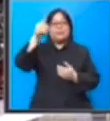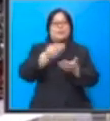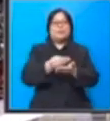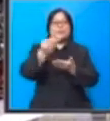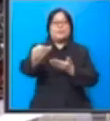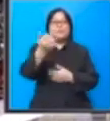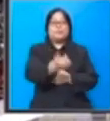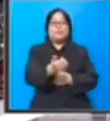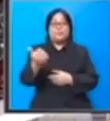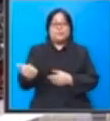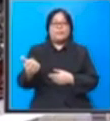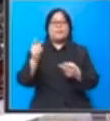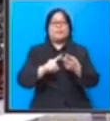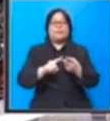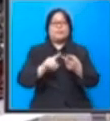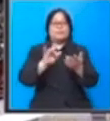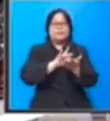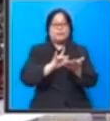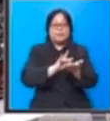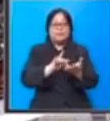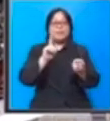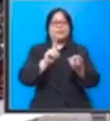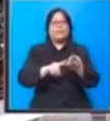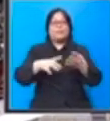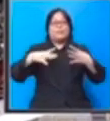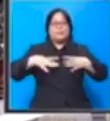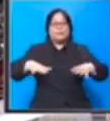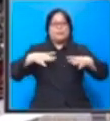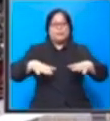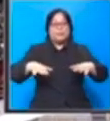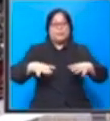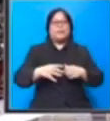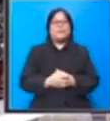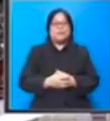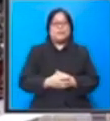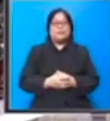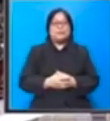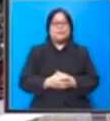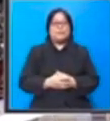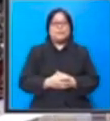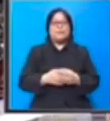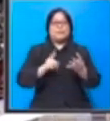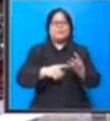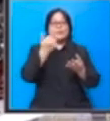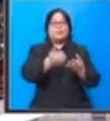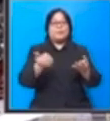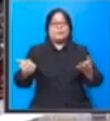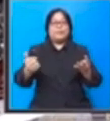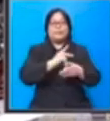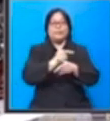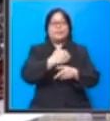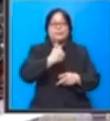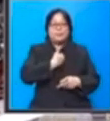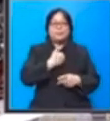pembelian peralatan, bekalan perubatan, barangan pakai habis atau consumables, kelengkapan perlindungan diri